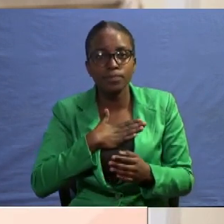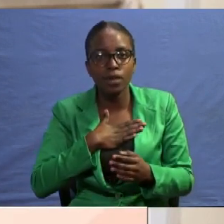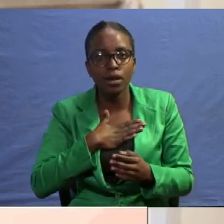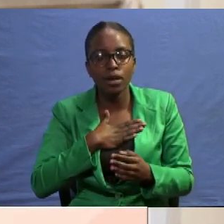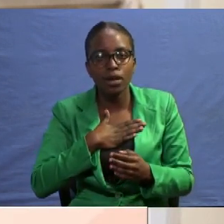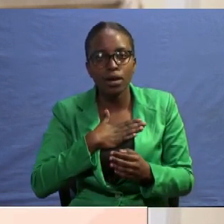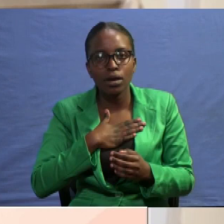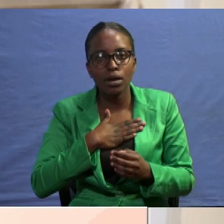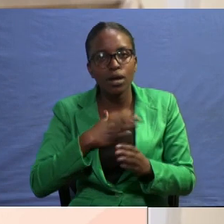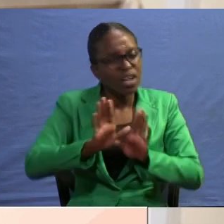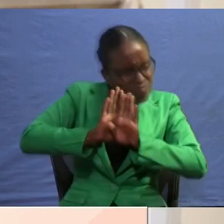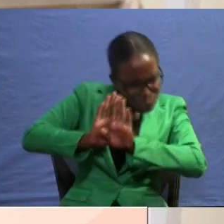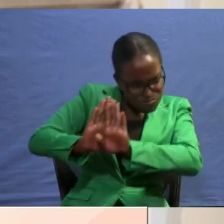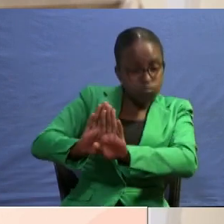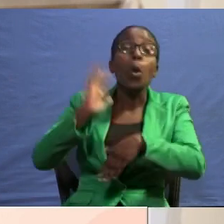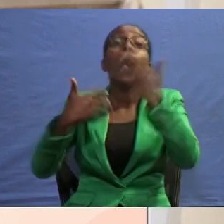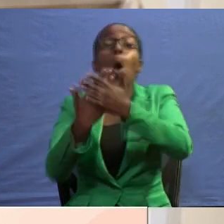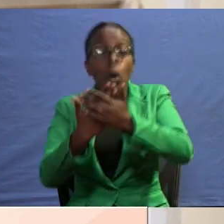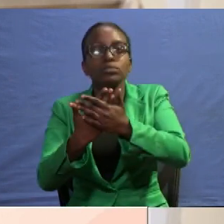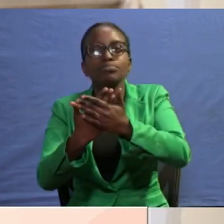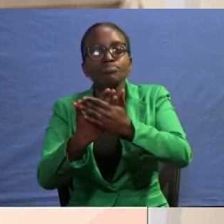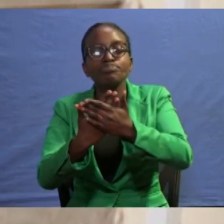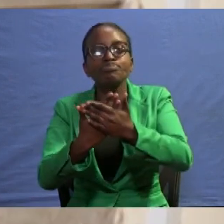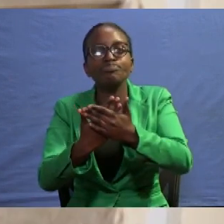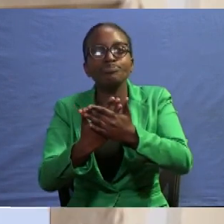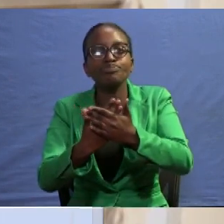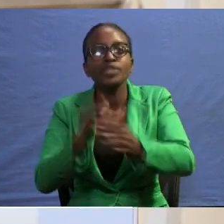wachane na hiyo mtundo, kama wewe